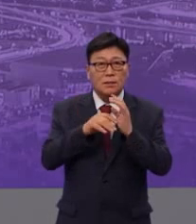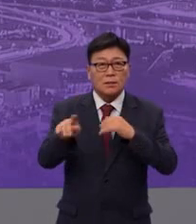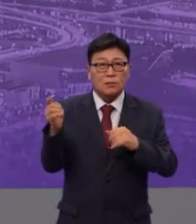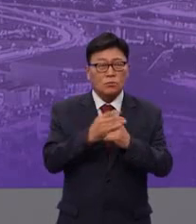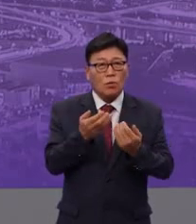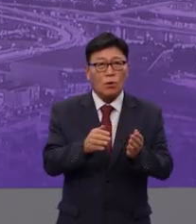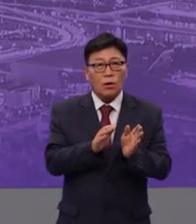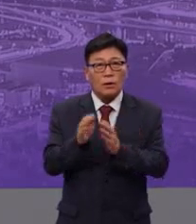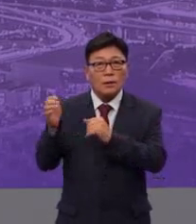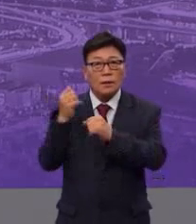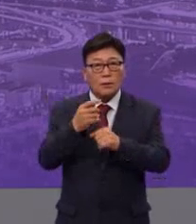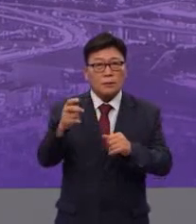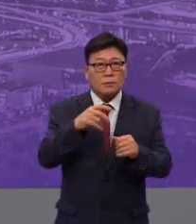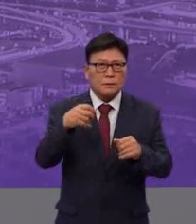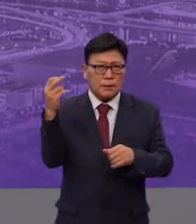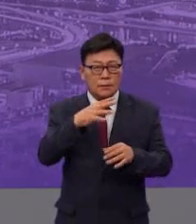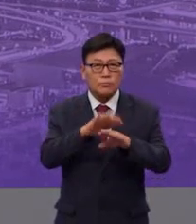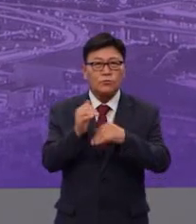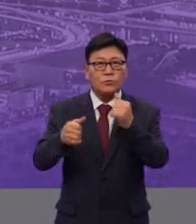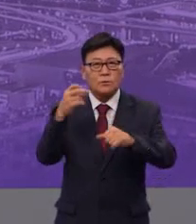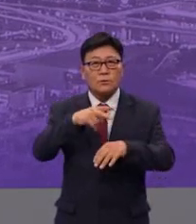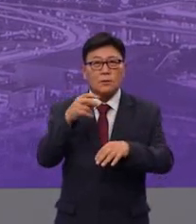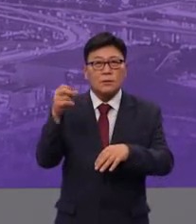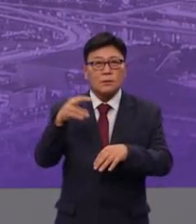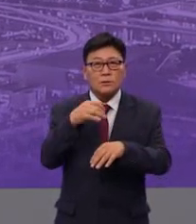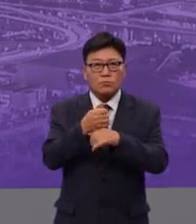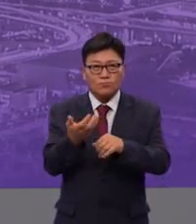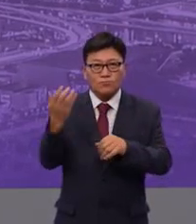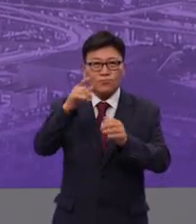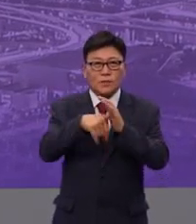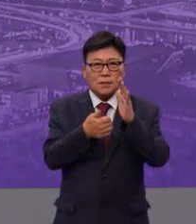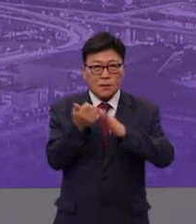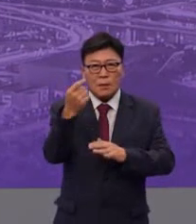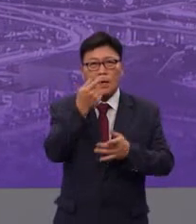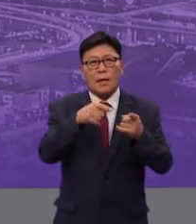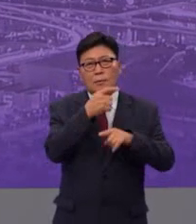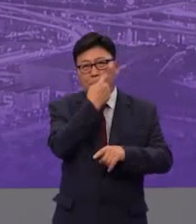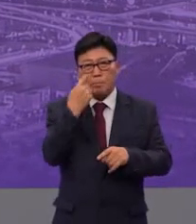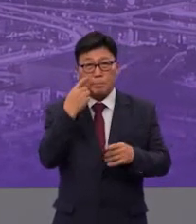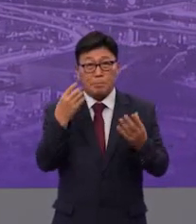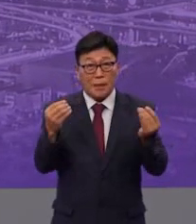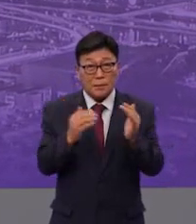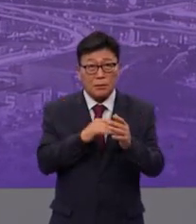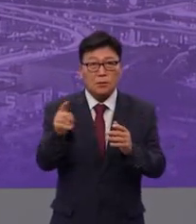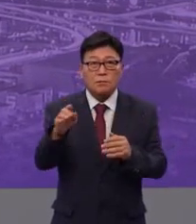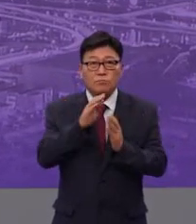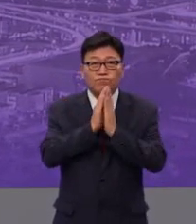또 한편으로는 재도전과 재도약의 희망도 함께 확인할 수 있었습니다. 부디